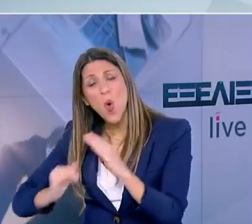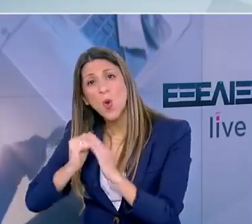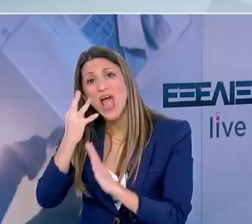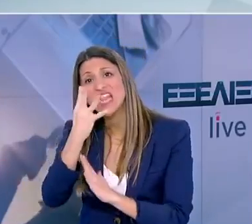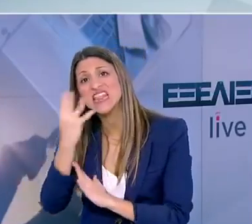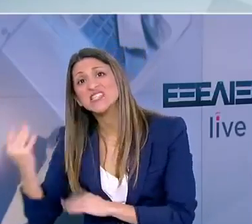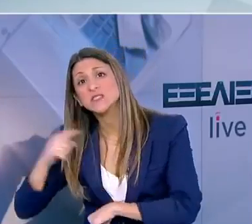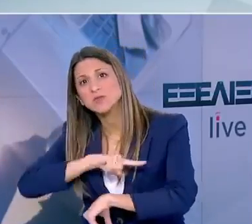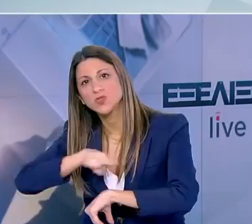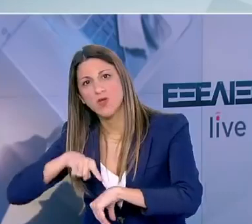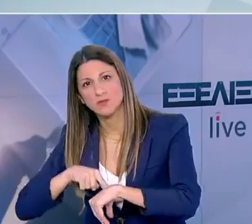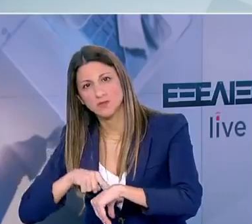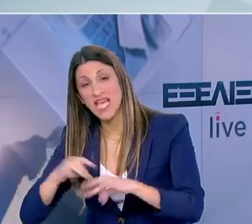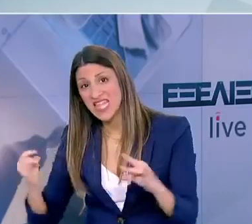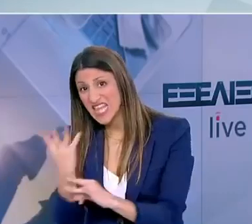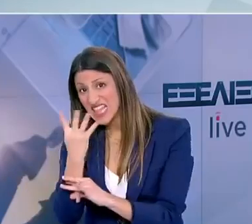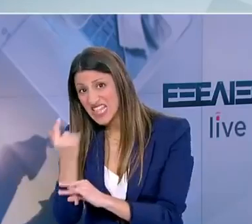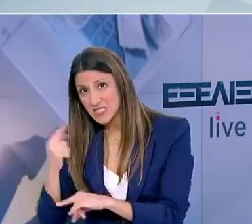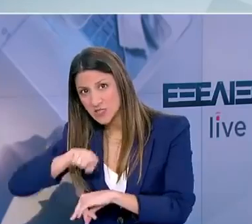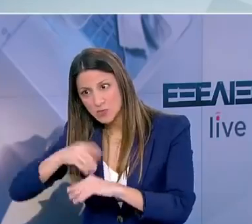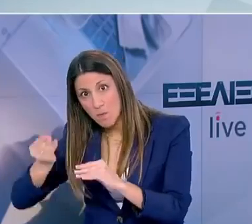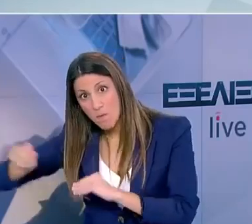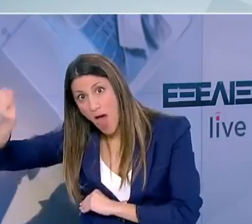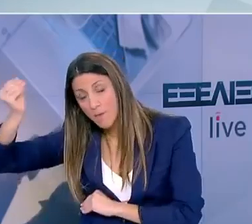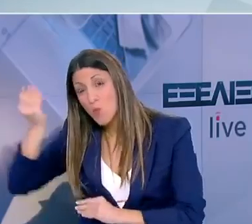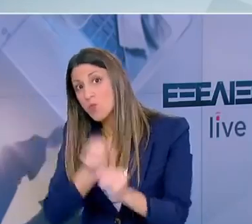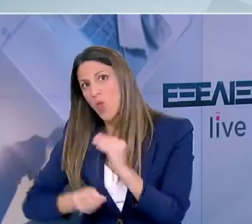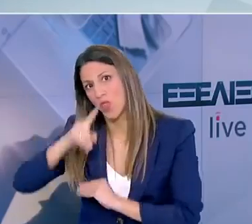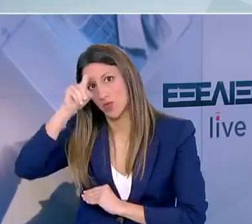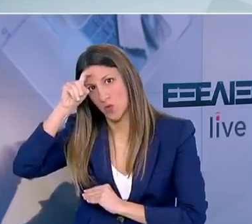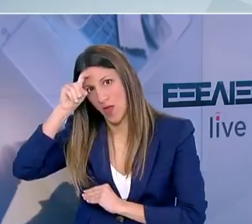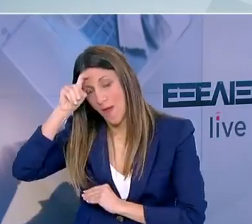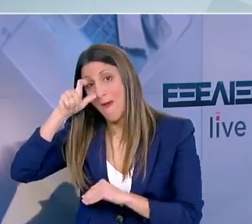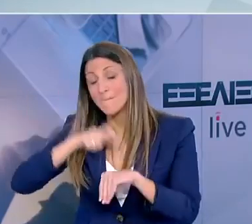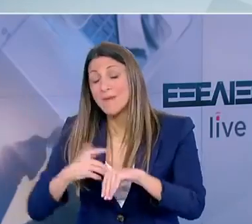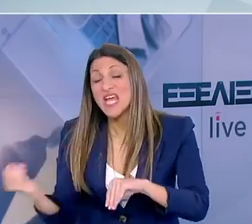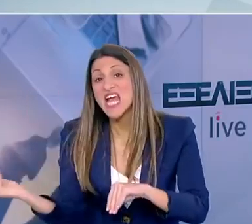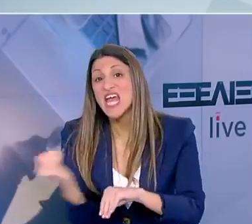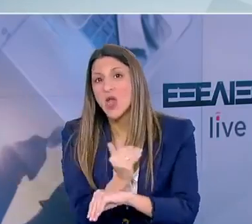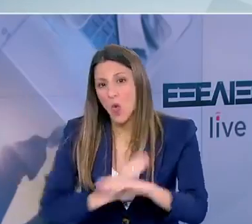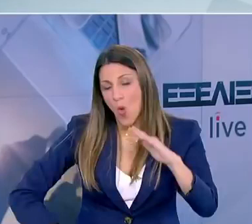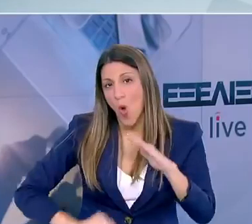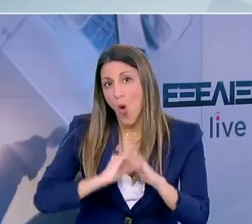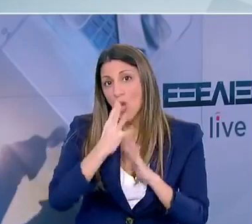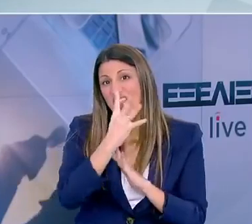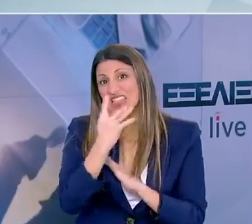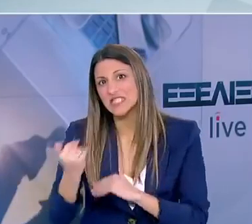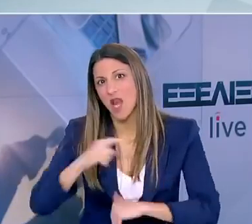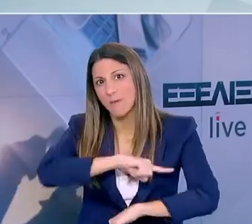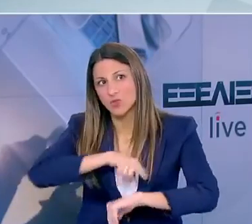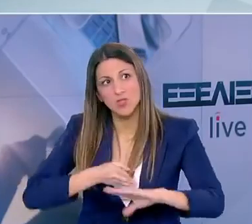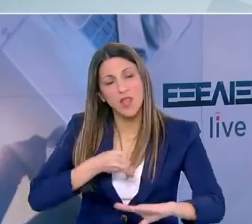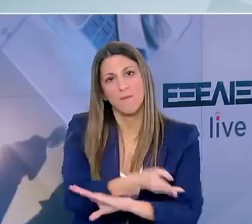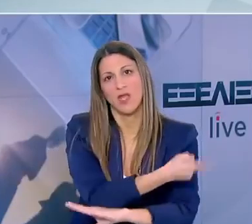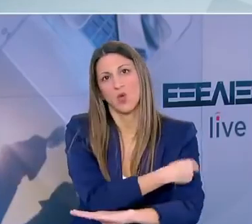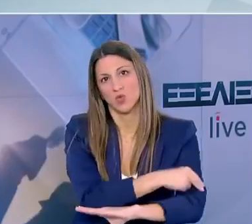Και να μην πληρώνουν βέβαια τα κριτήρια για τη λήψη κατάλληλης θεραπείας όταν προσέχουν στο νοσοκομείο σε δεύτερο χρόνο. Το ότι υπάρχει κορονοϊός